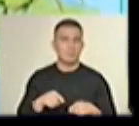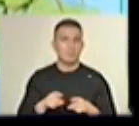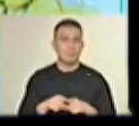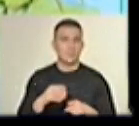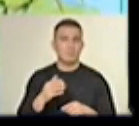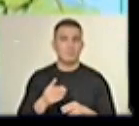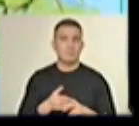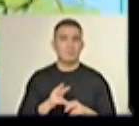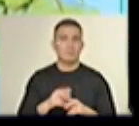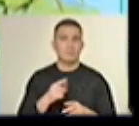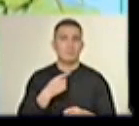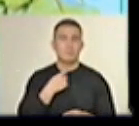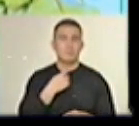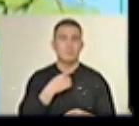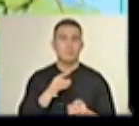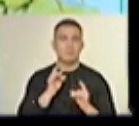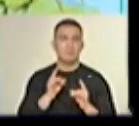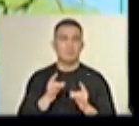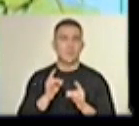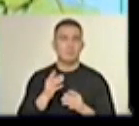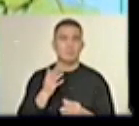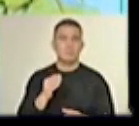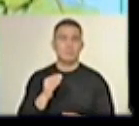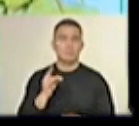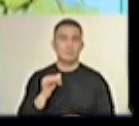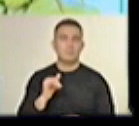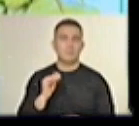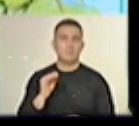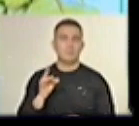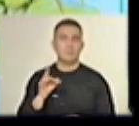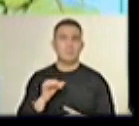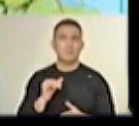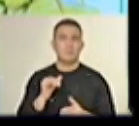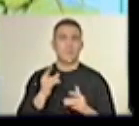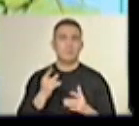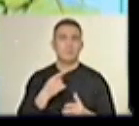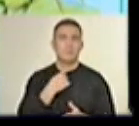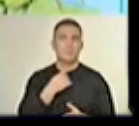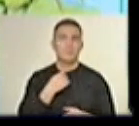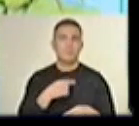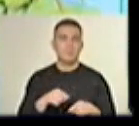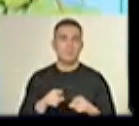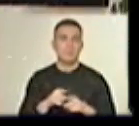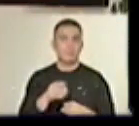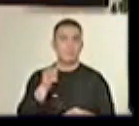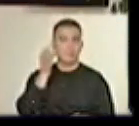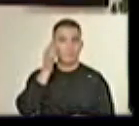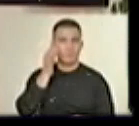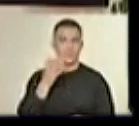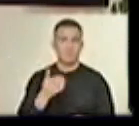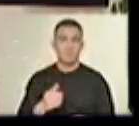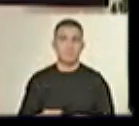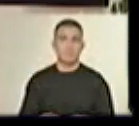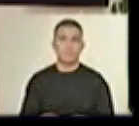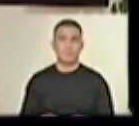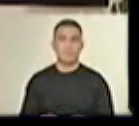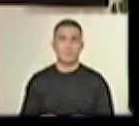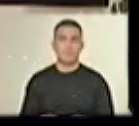его, крикнет только одно «фру-фру», и он к ней бежит. Такой умница!